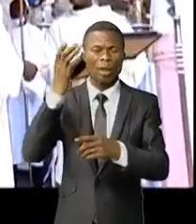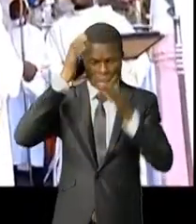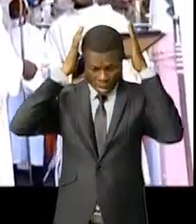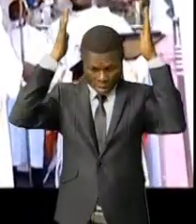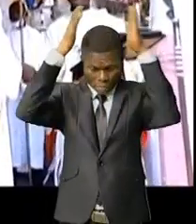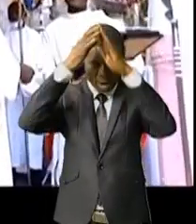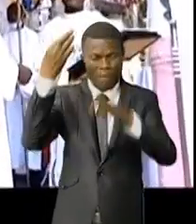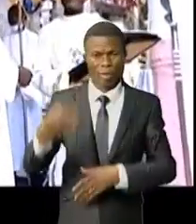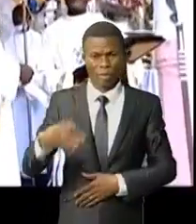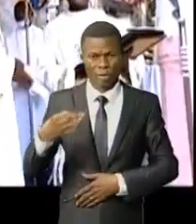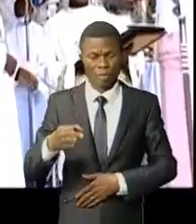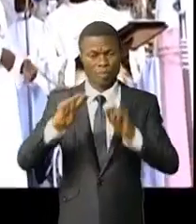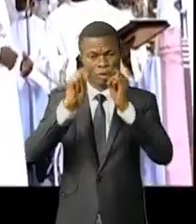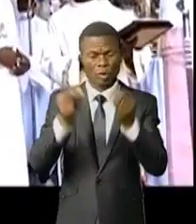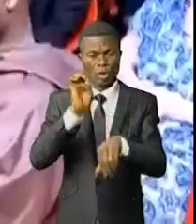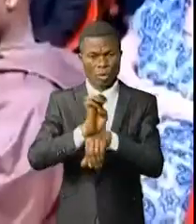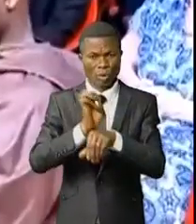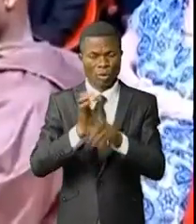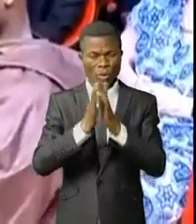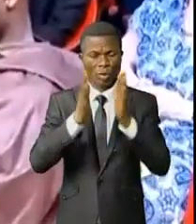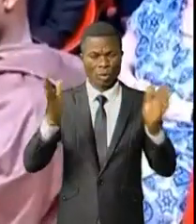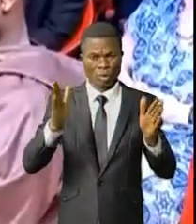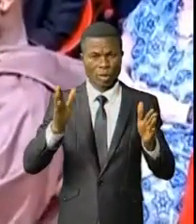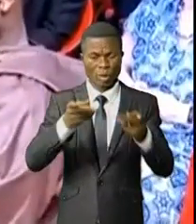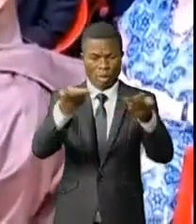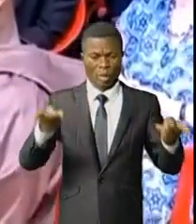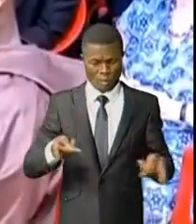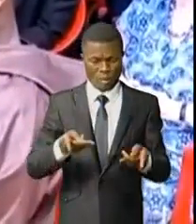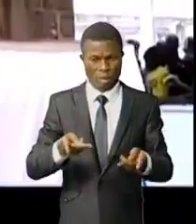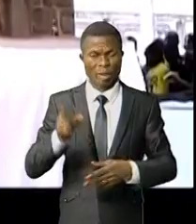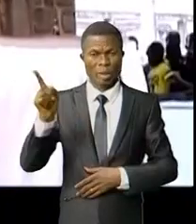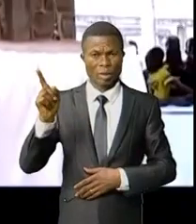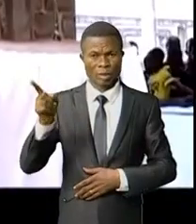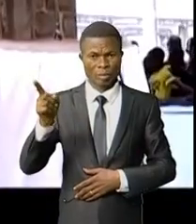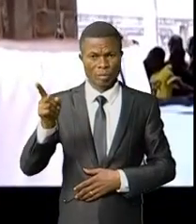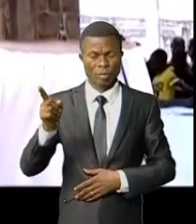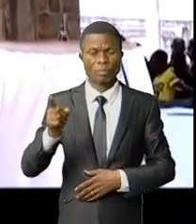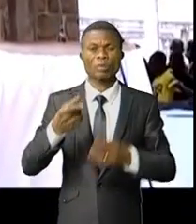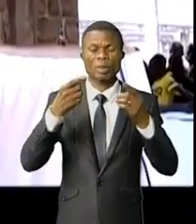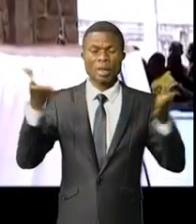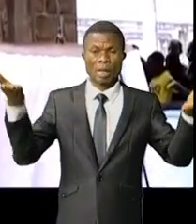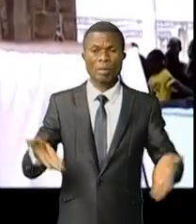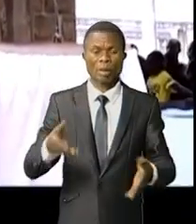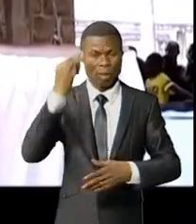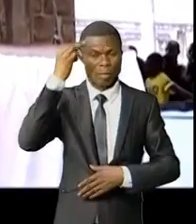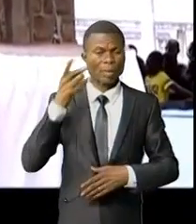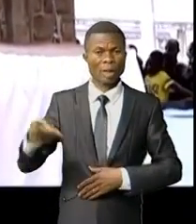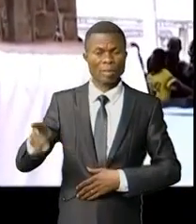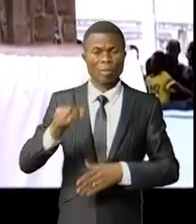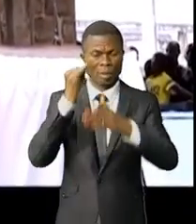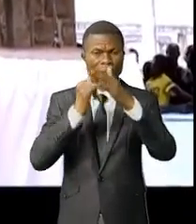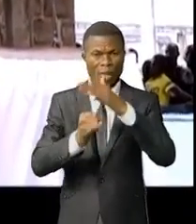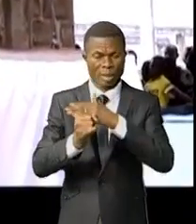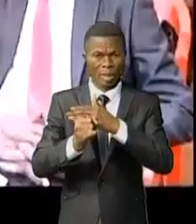François. Cet office religieux, célébré dans la cour du père curé Martin Boissé, était rehaussé de la présence du ministre provincial de